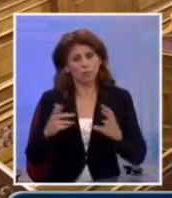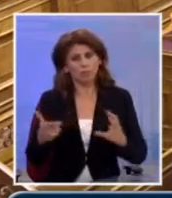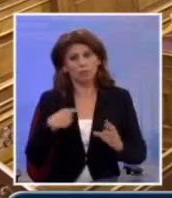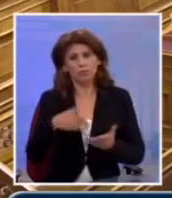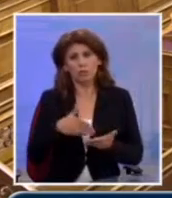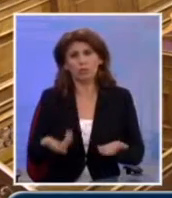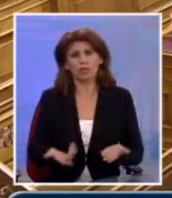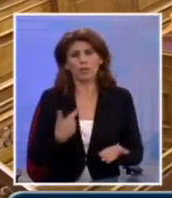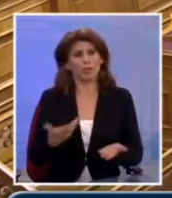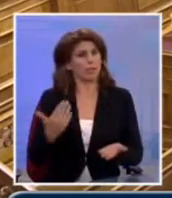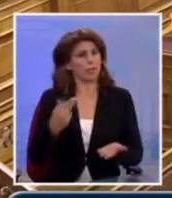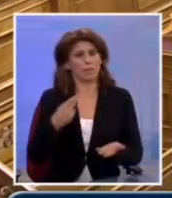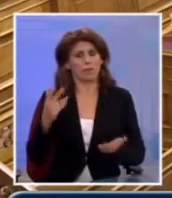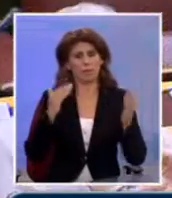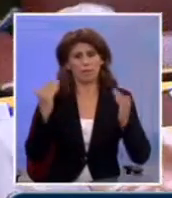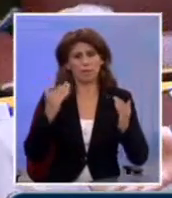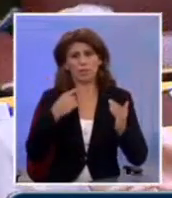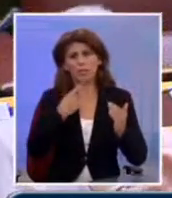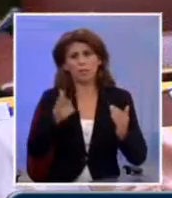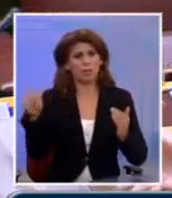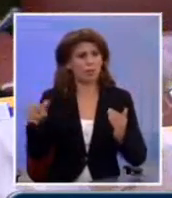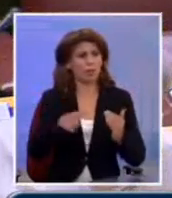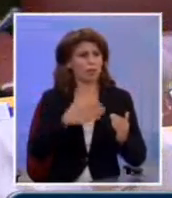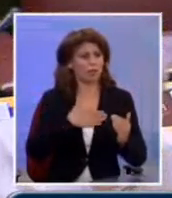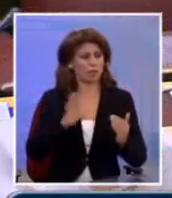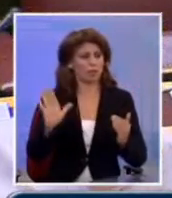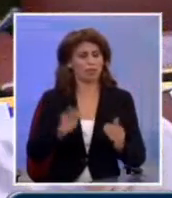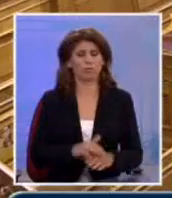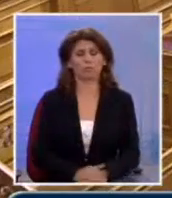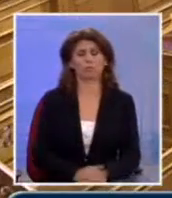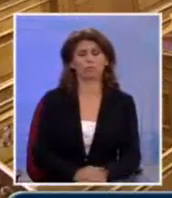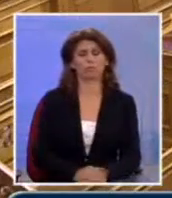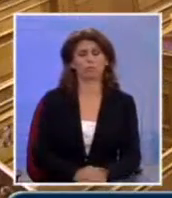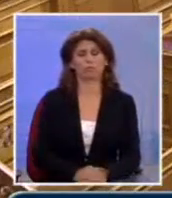διευκρινίζω. Δεν υπάρχει θέμα να αφηγηθούμε τι είπε ο καθένας. Ευχαριστώ πολύ. Εντάξει.